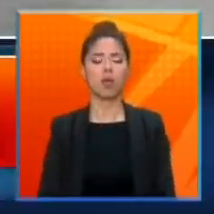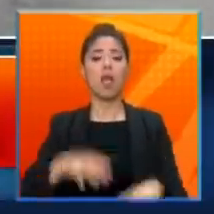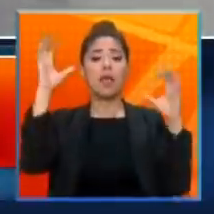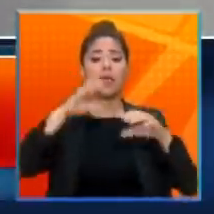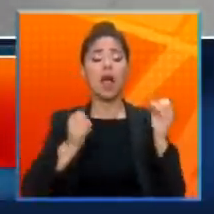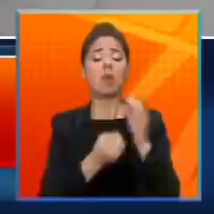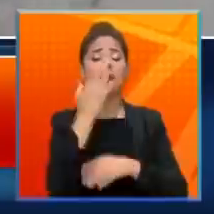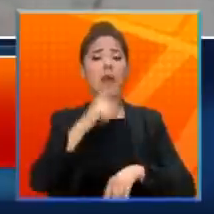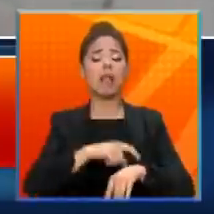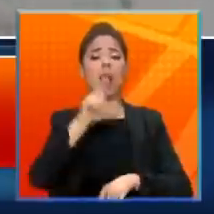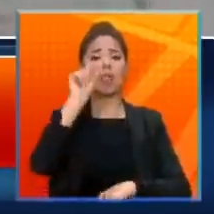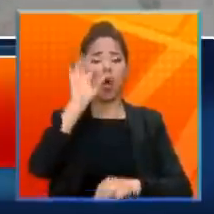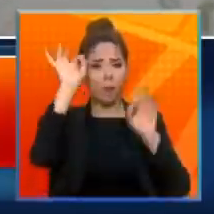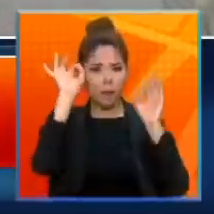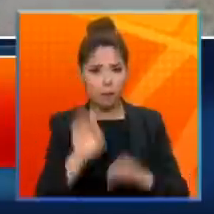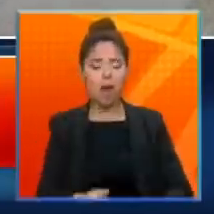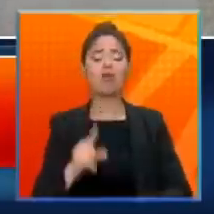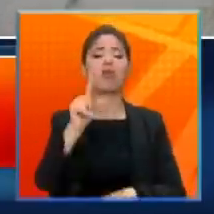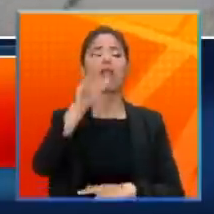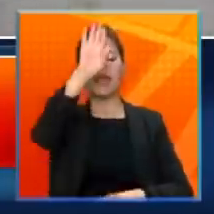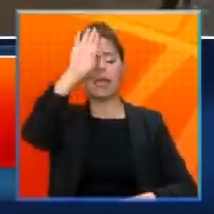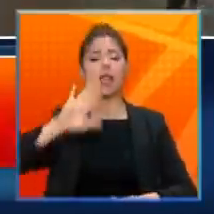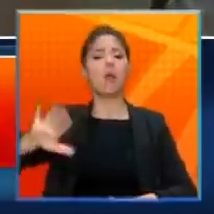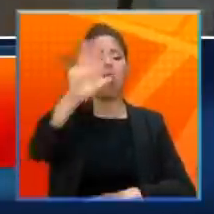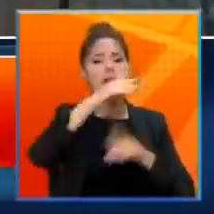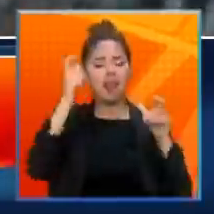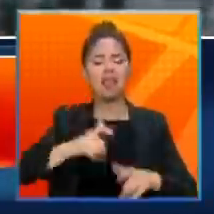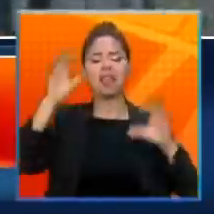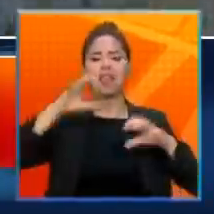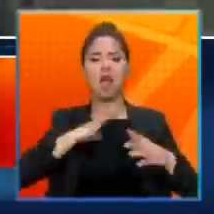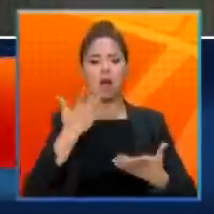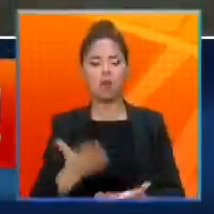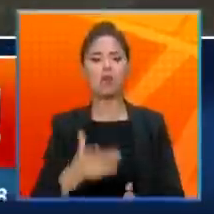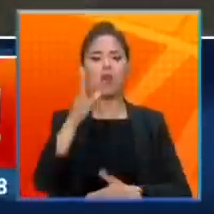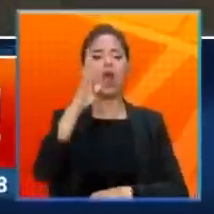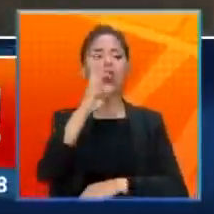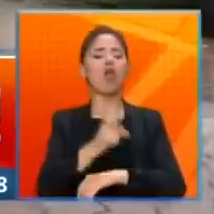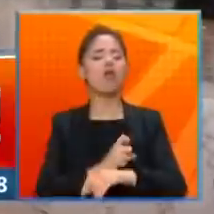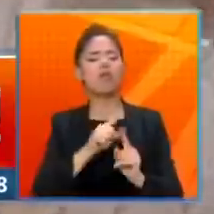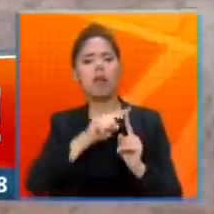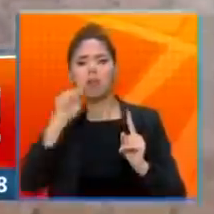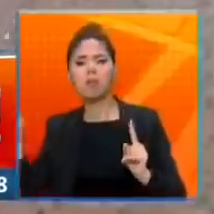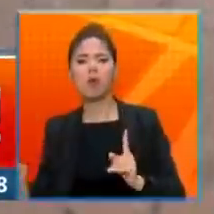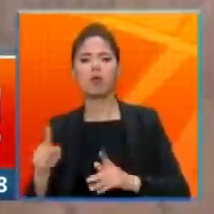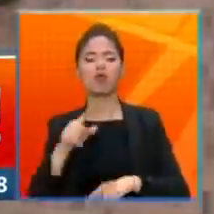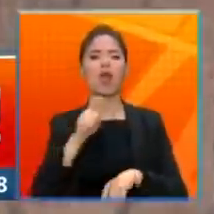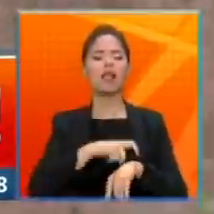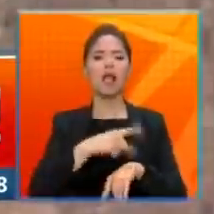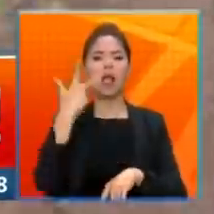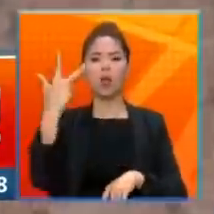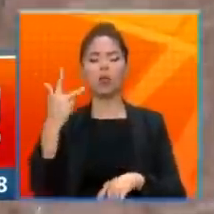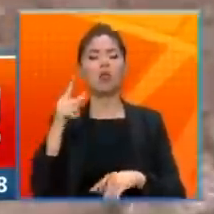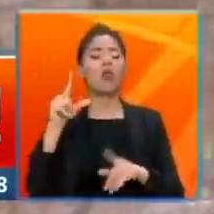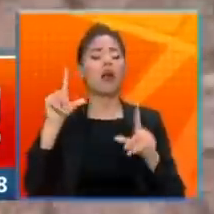Yağmur sabah saat 11 itibariyle başladı ve hemen hemen İstanbul'un tüm bölgelerinde etkili oldu. Yaklaşık 4 saat boyunca da, yani saat 15'e kadar